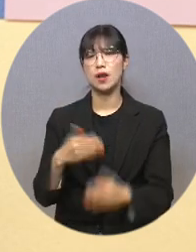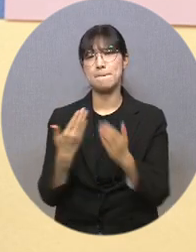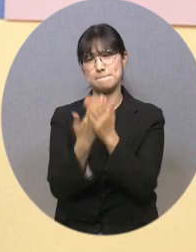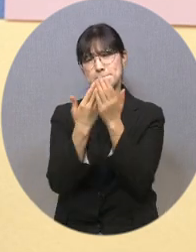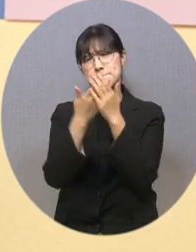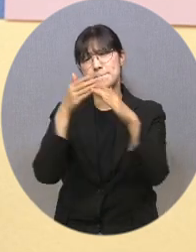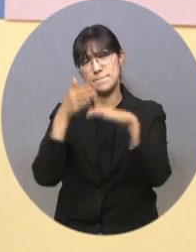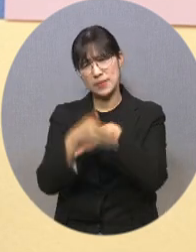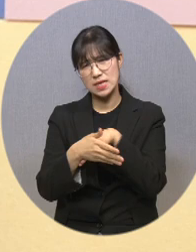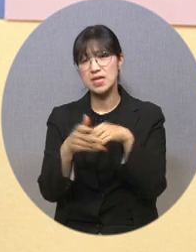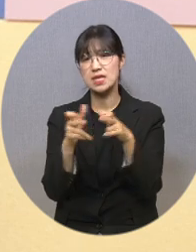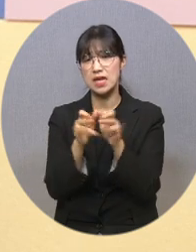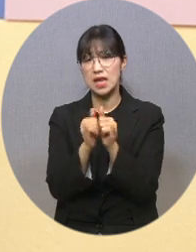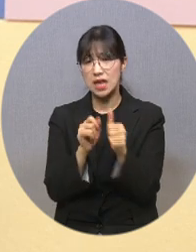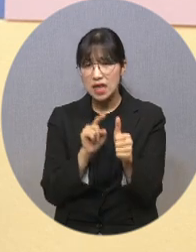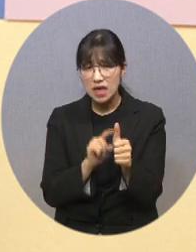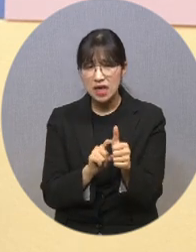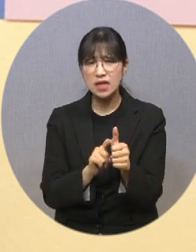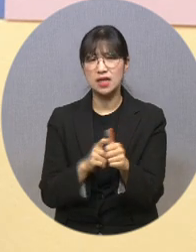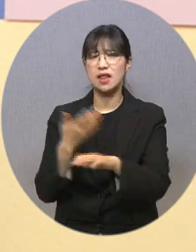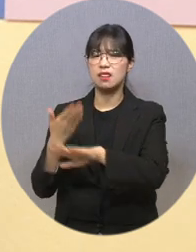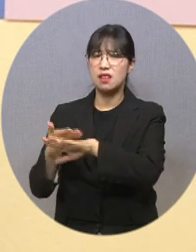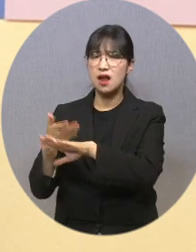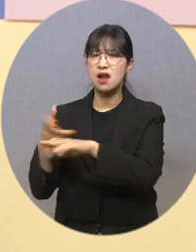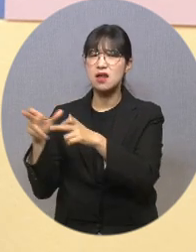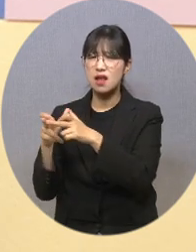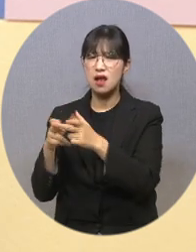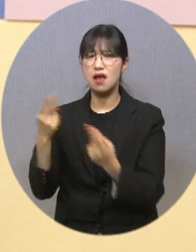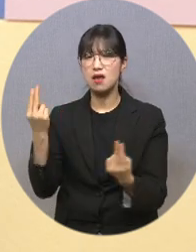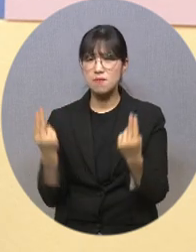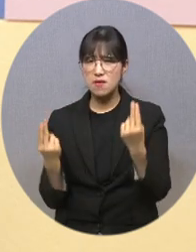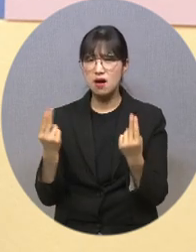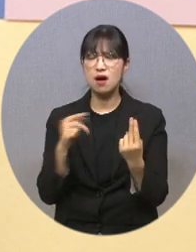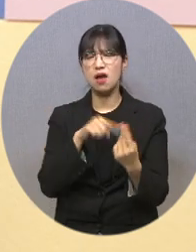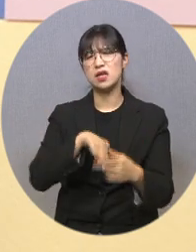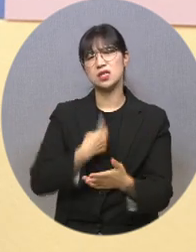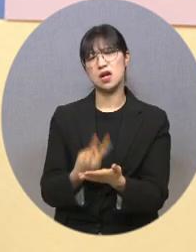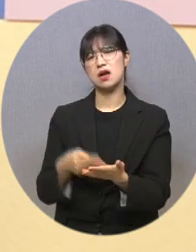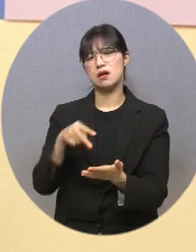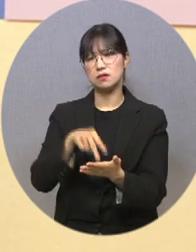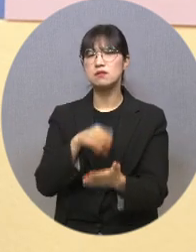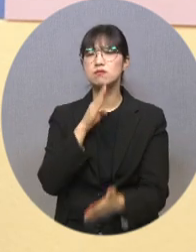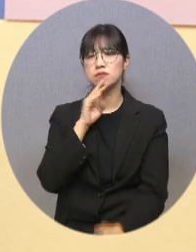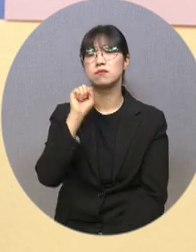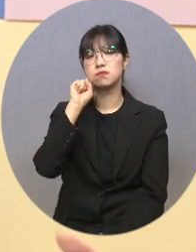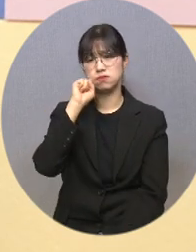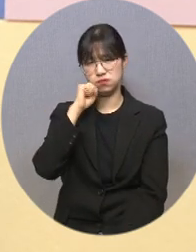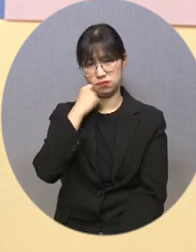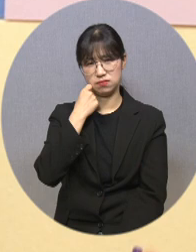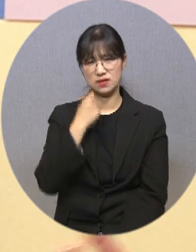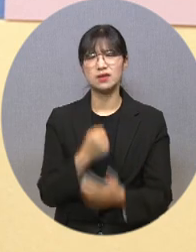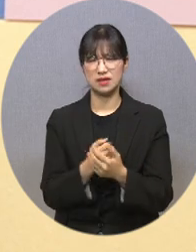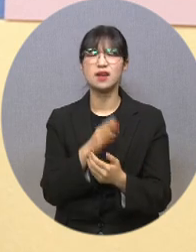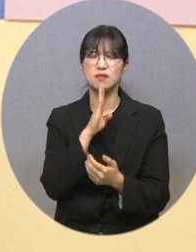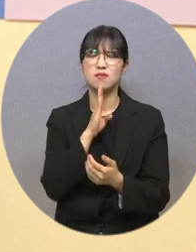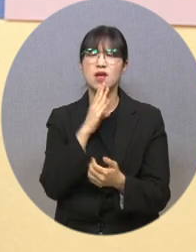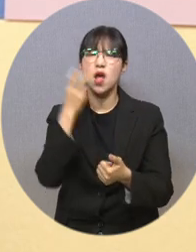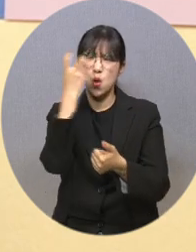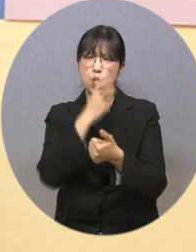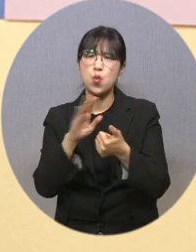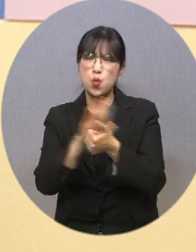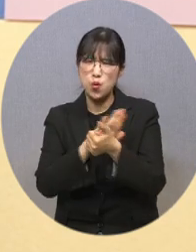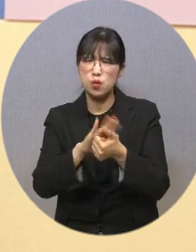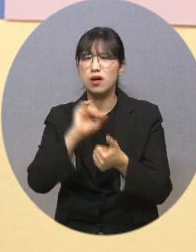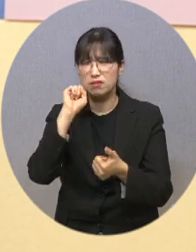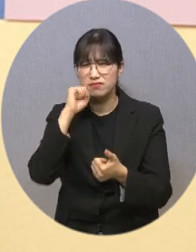발달장애인이 다른 장애에 비해서 좀 자립이 어렵잖아요. 자립도 어렵고 케어도 어렵고. 그럼요.